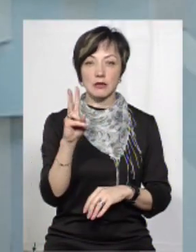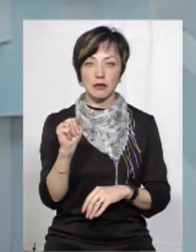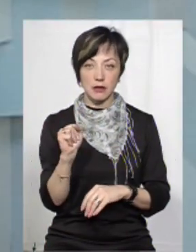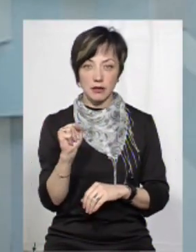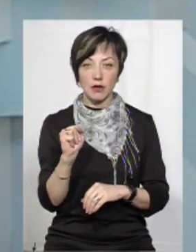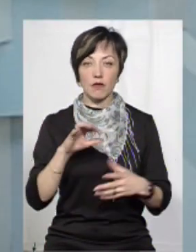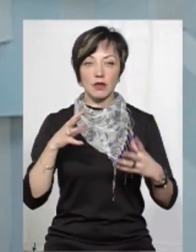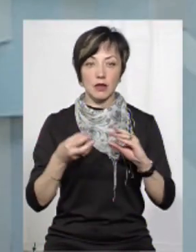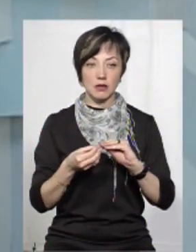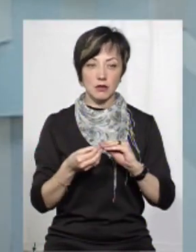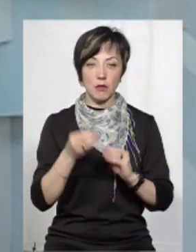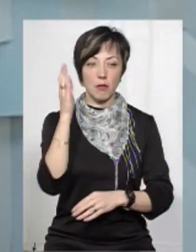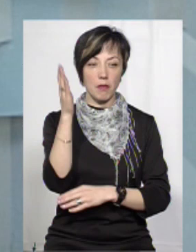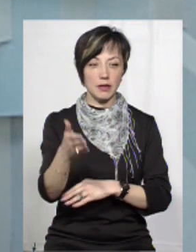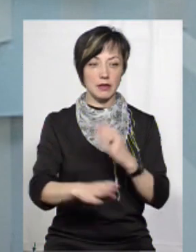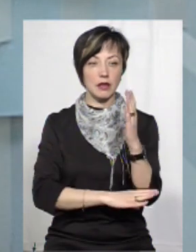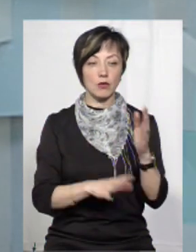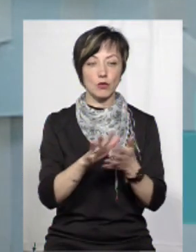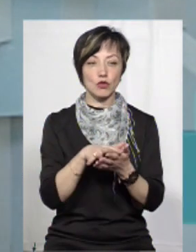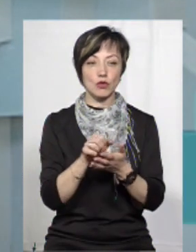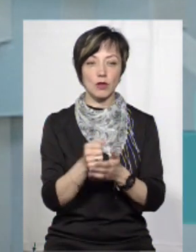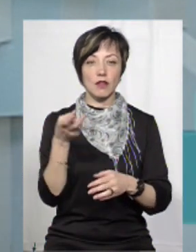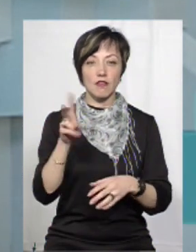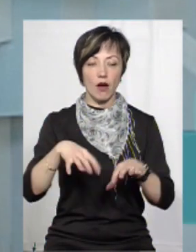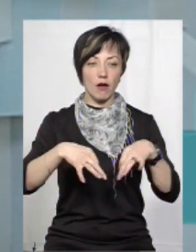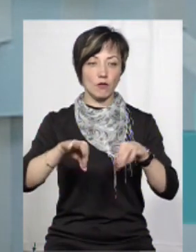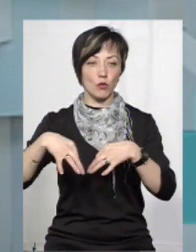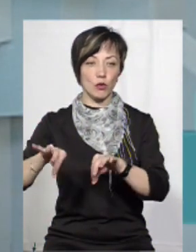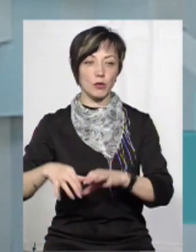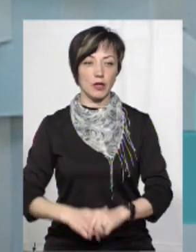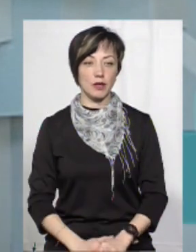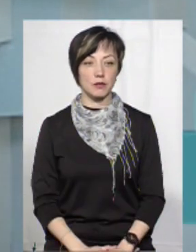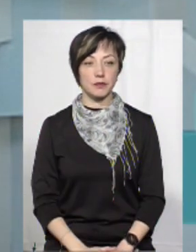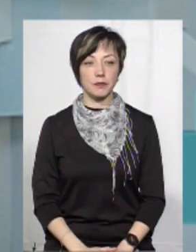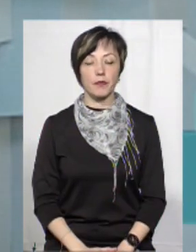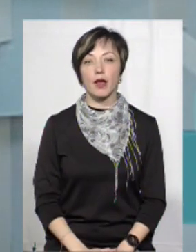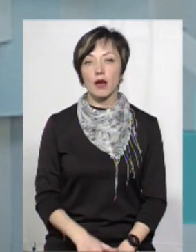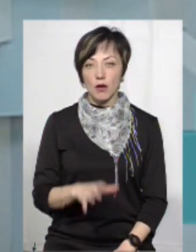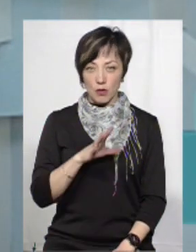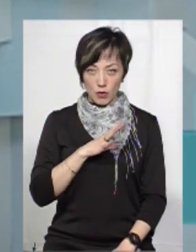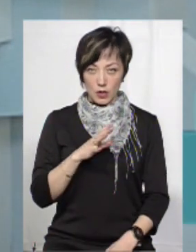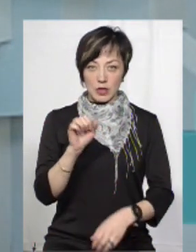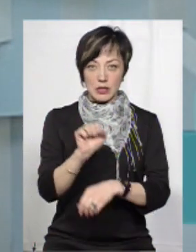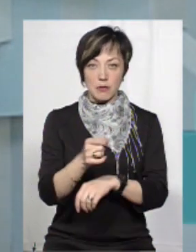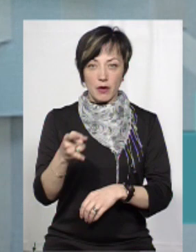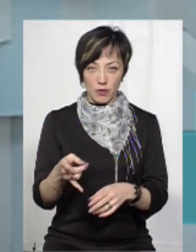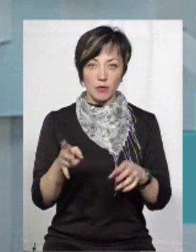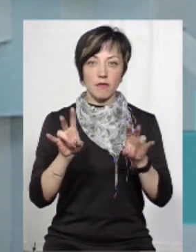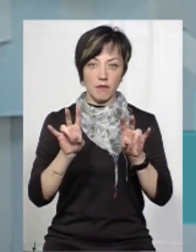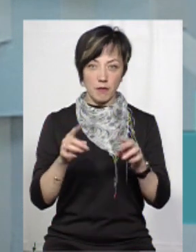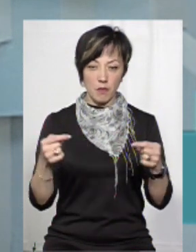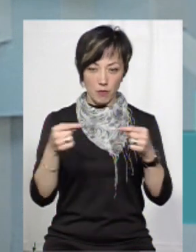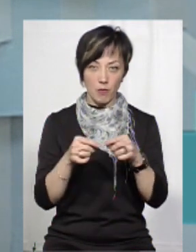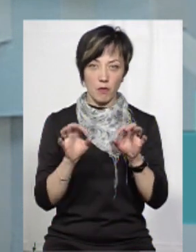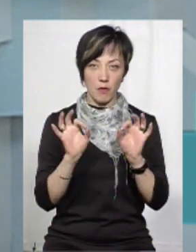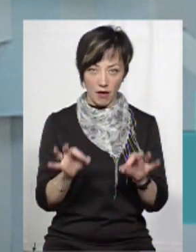Козацькій. Внаслідок падіння дерева було пошкоджено два легкових автомобіля. Вони були запарковані там, де треба?